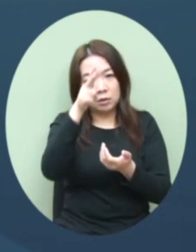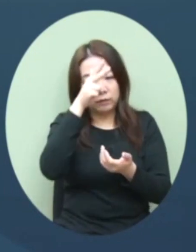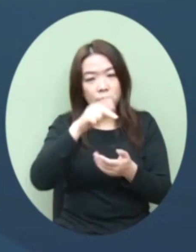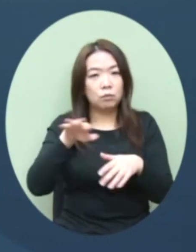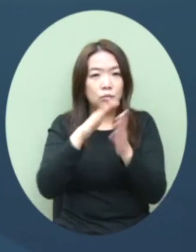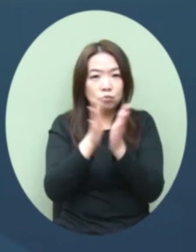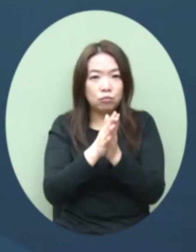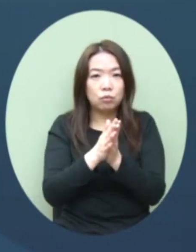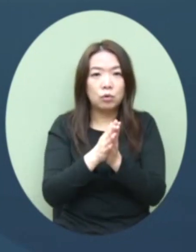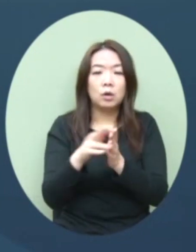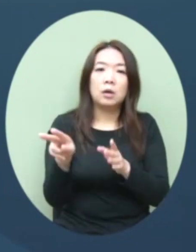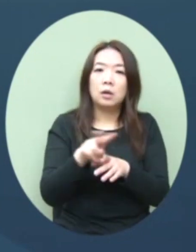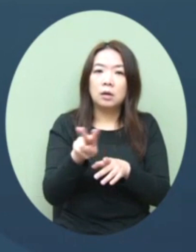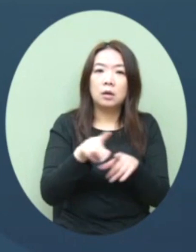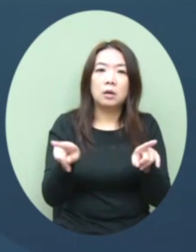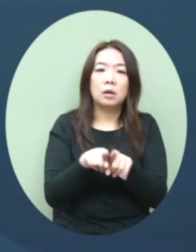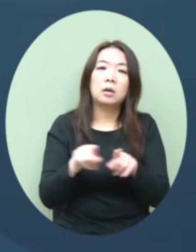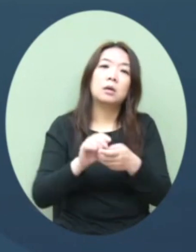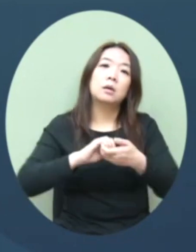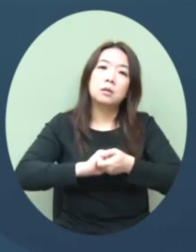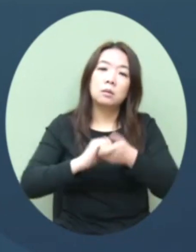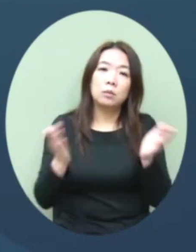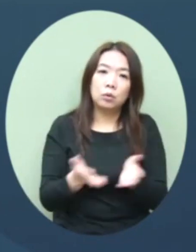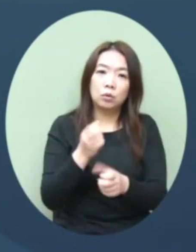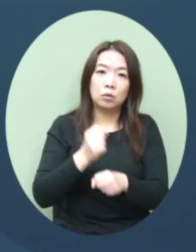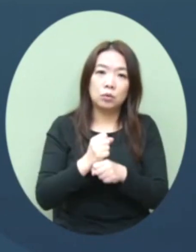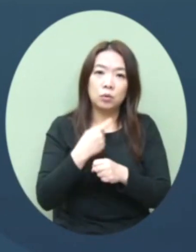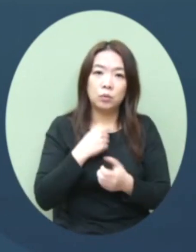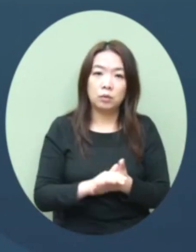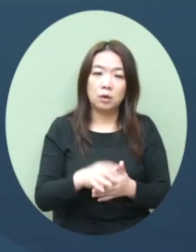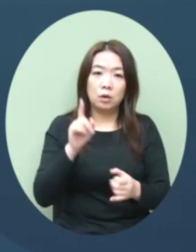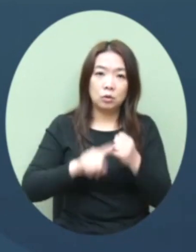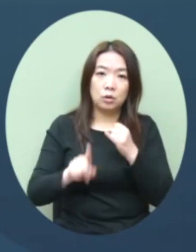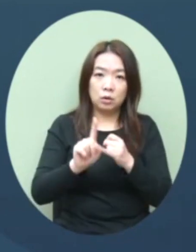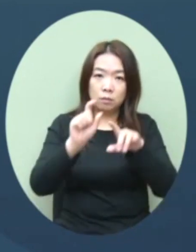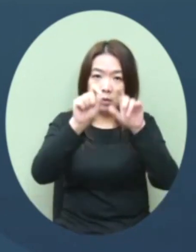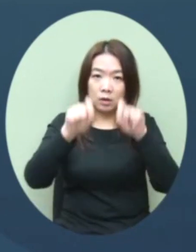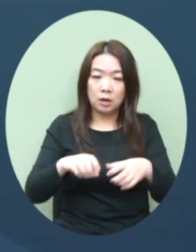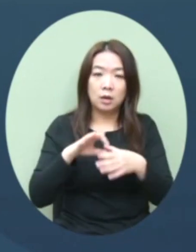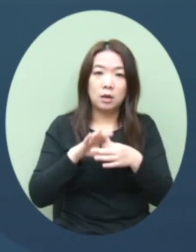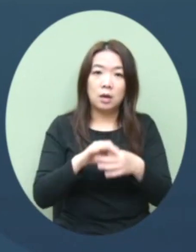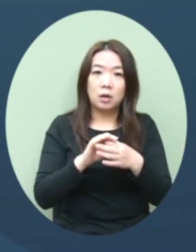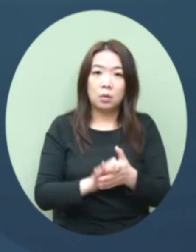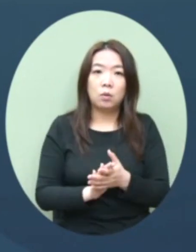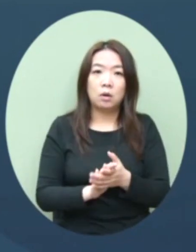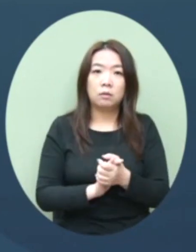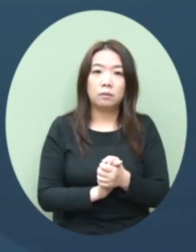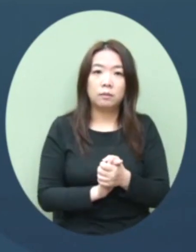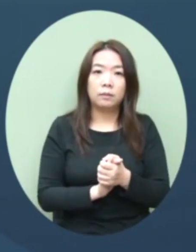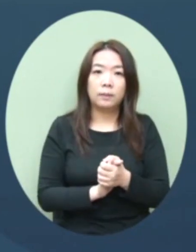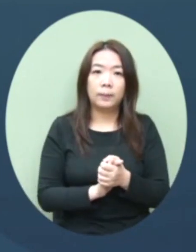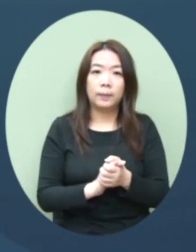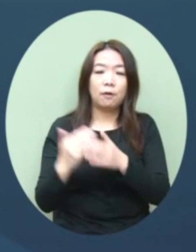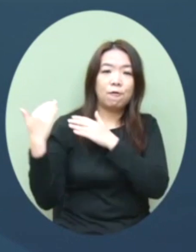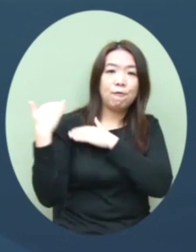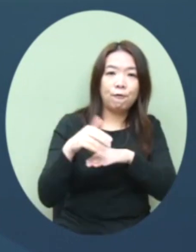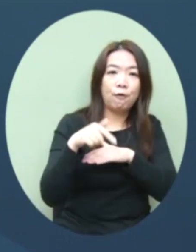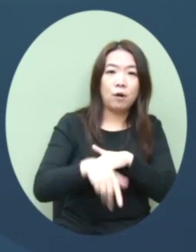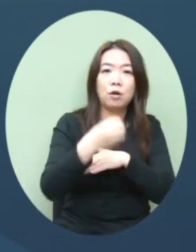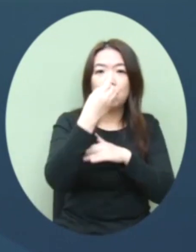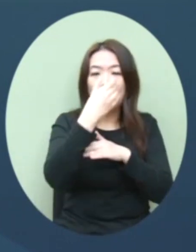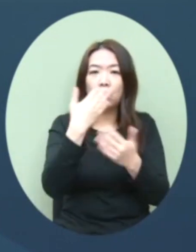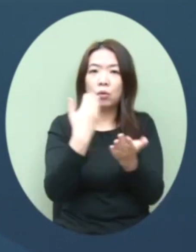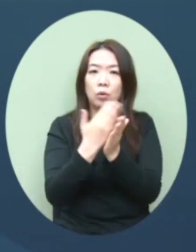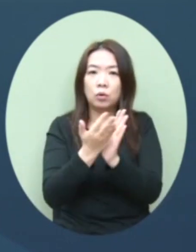心來一致去推薦這個工作的最後一問題就是關於公港的物資我